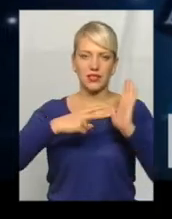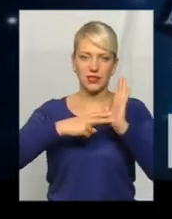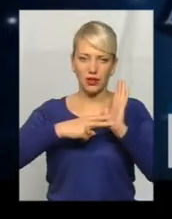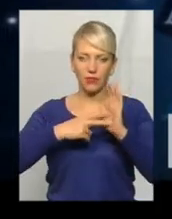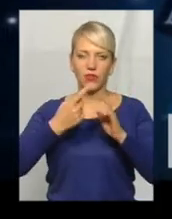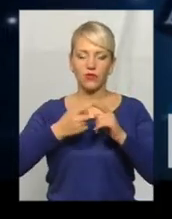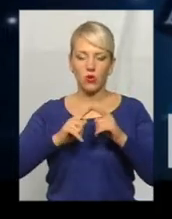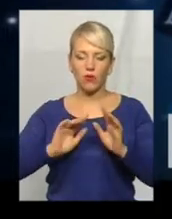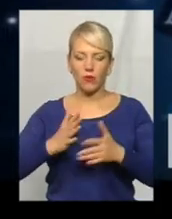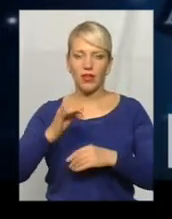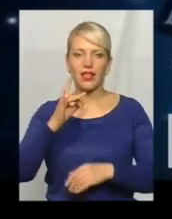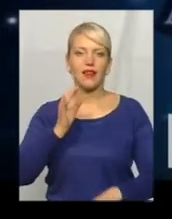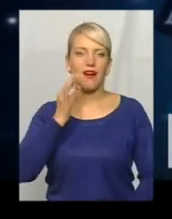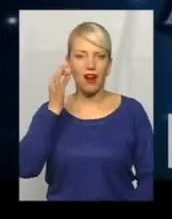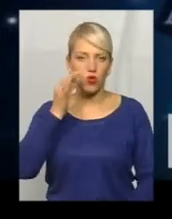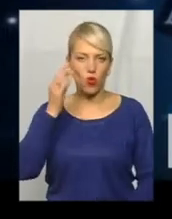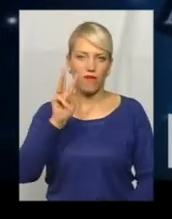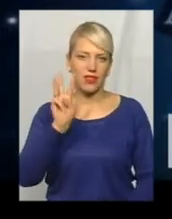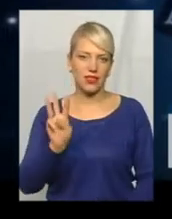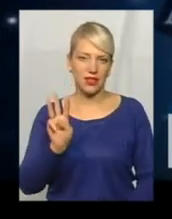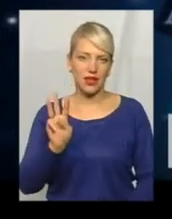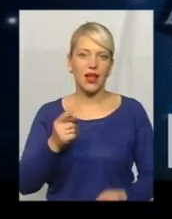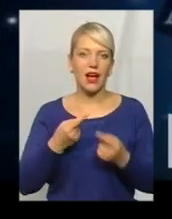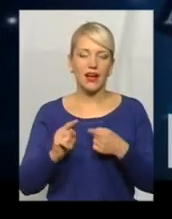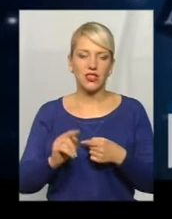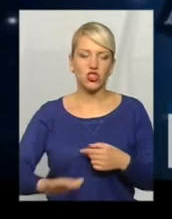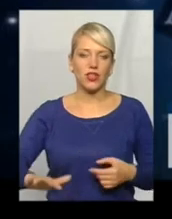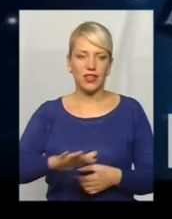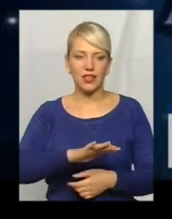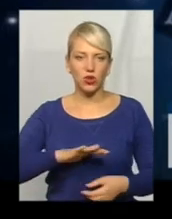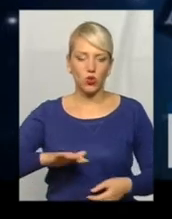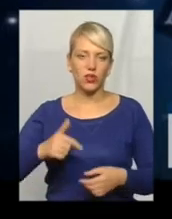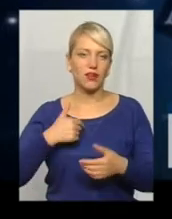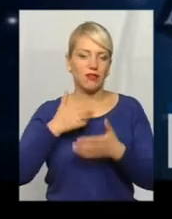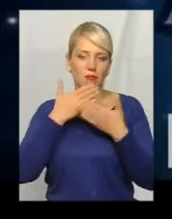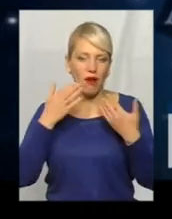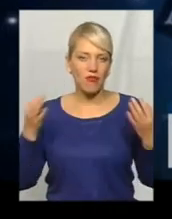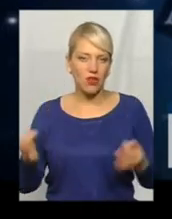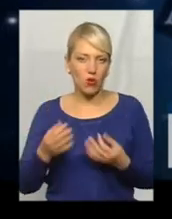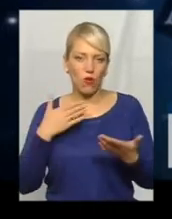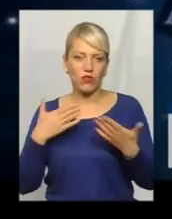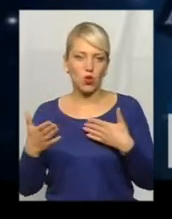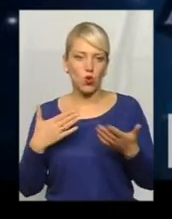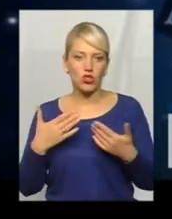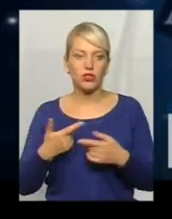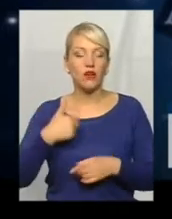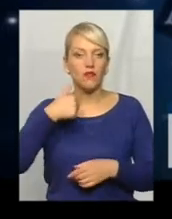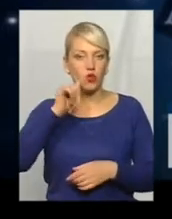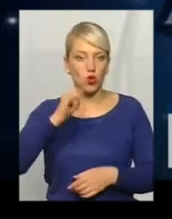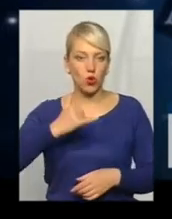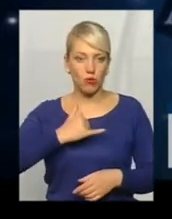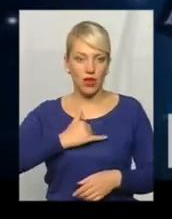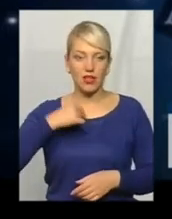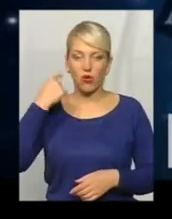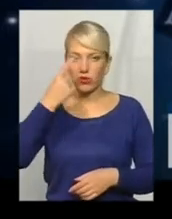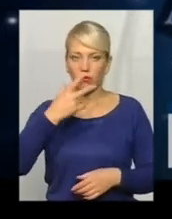даному випадку і Разкової 3. Вся остальна територія, я до неї не маю ніякого відношення. Вчора в мене